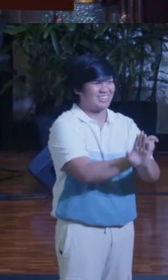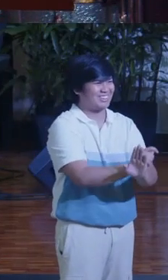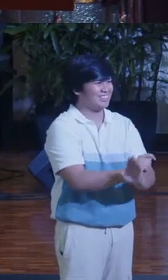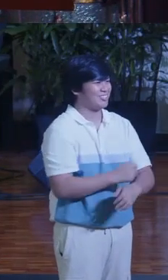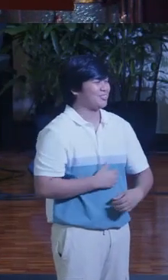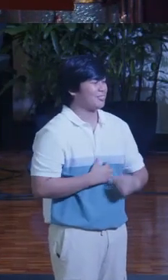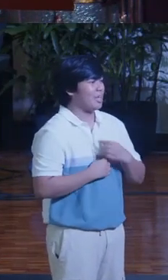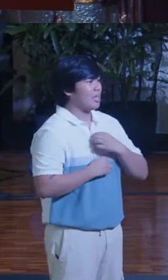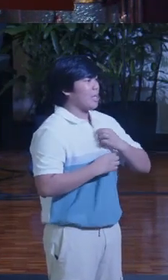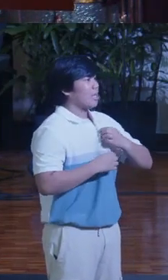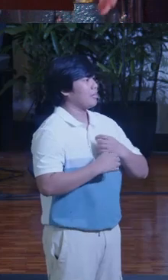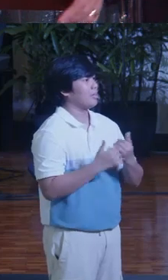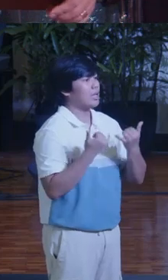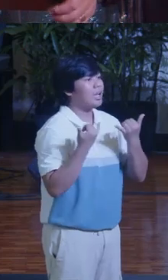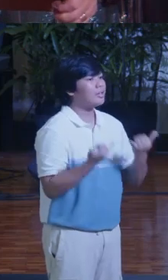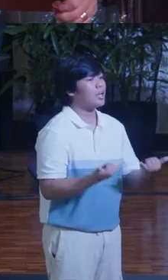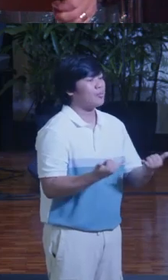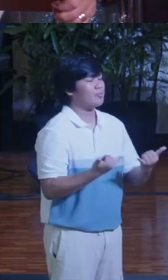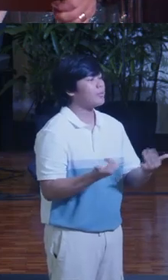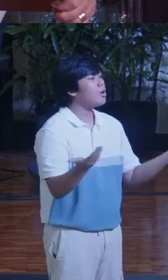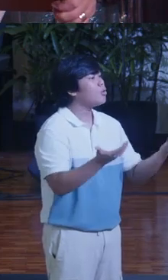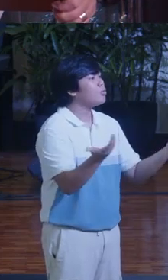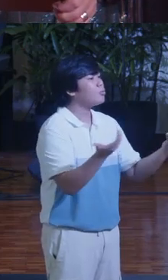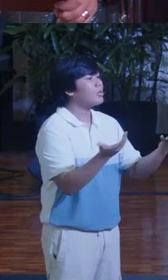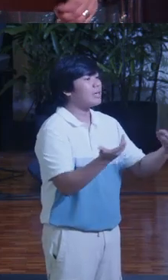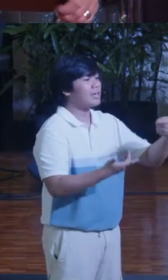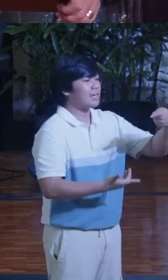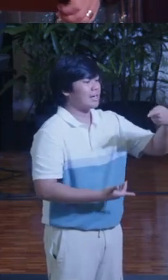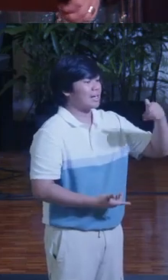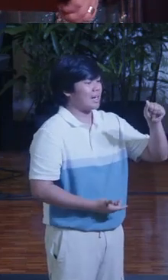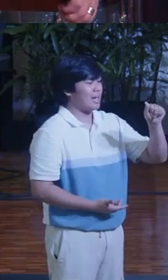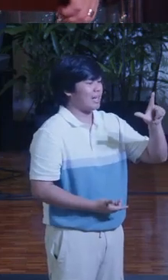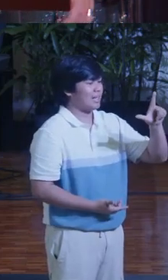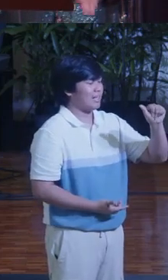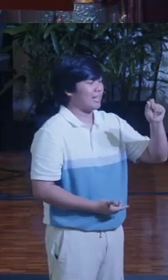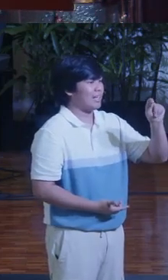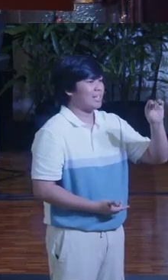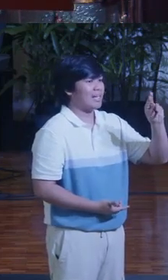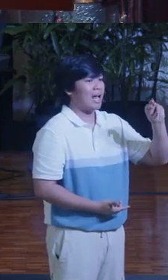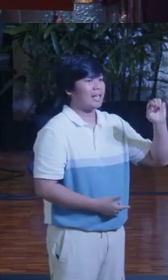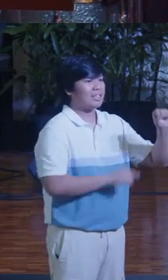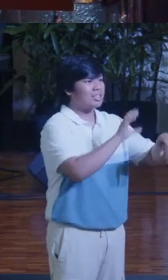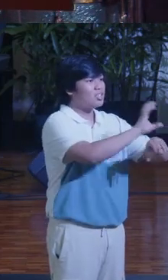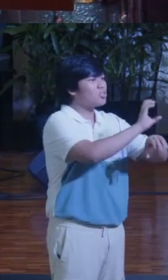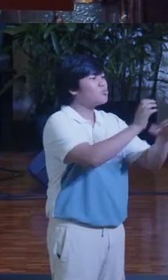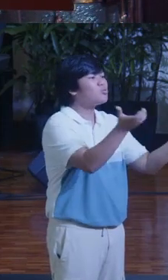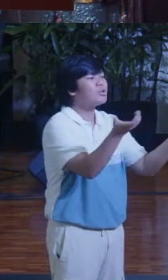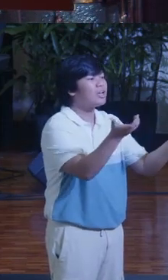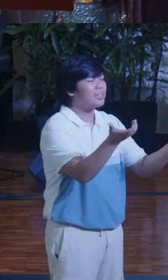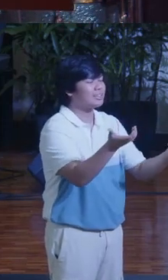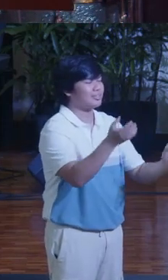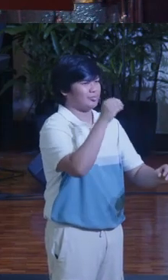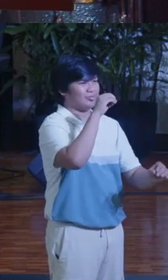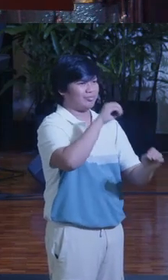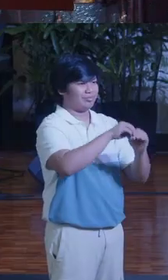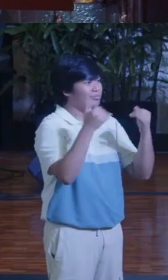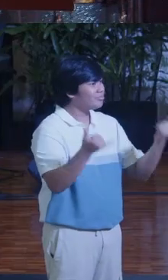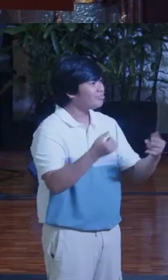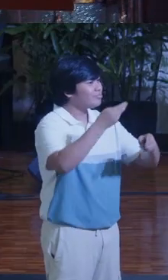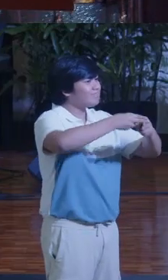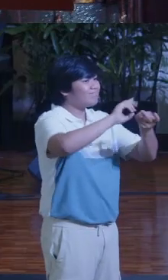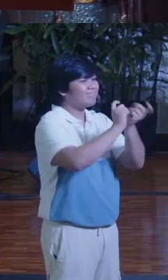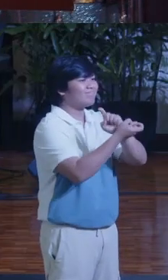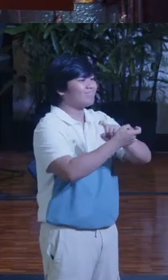Galatia. Ngayon po, that is modern Turkey. No? Ang pinakatanyag po sigurong cities